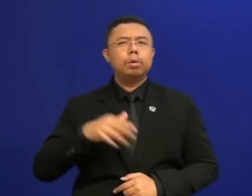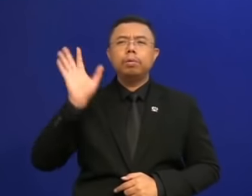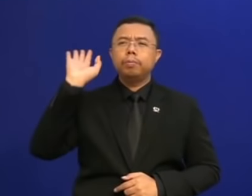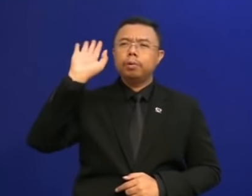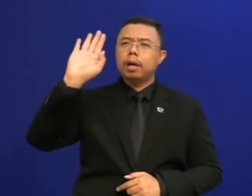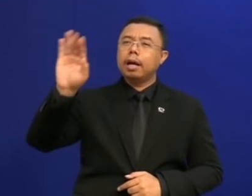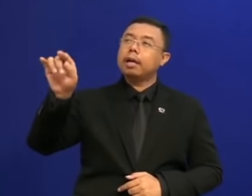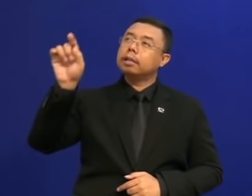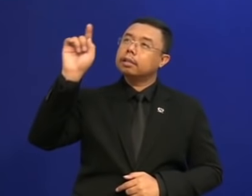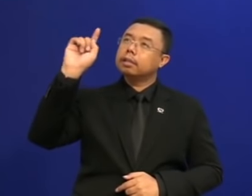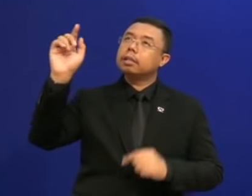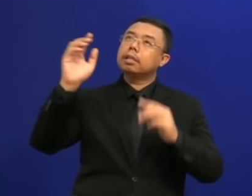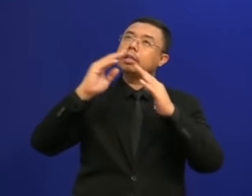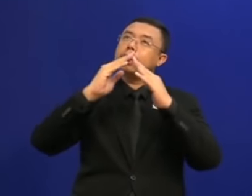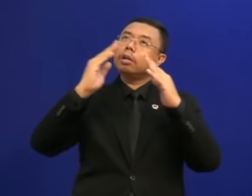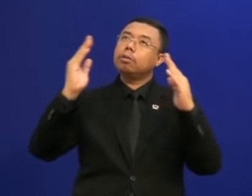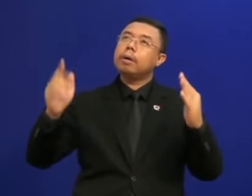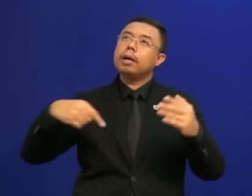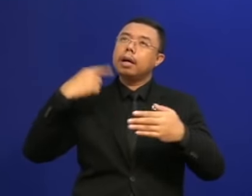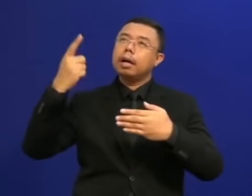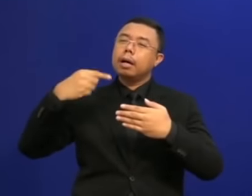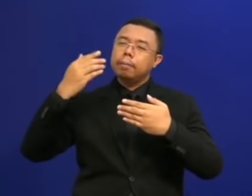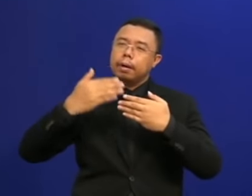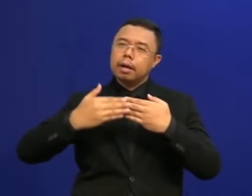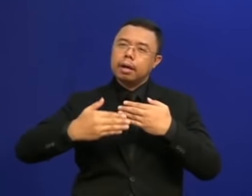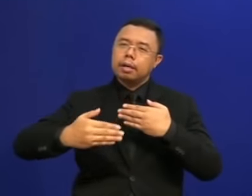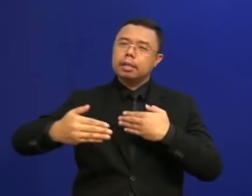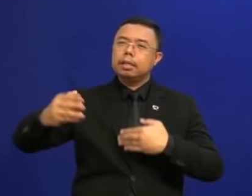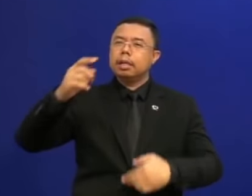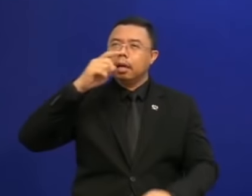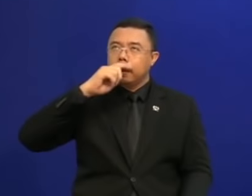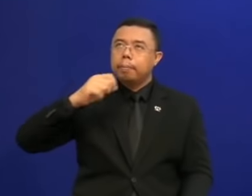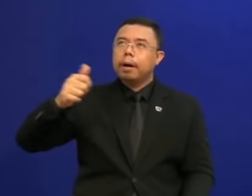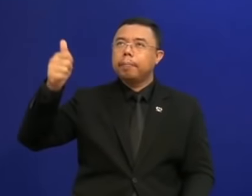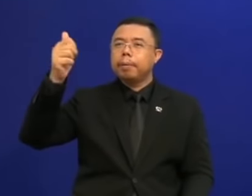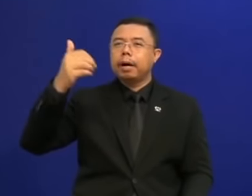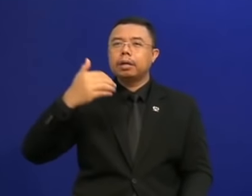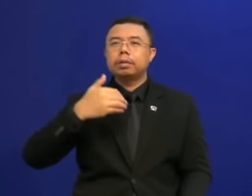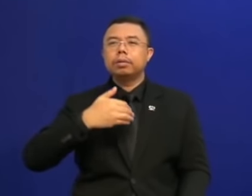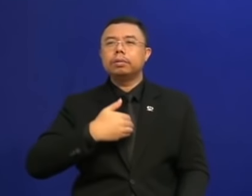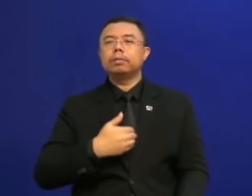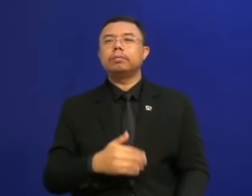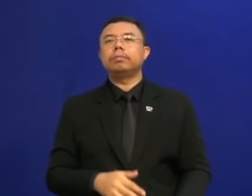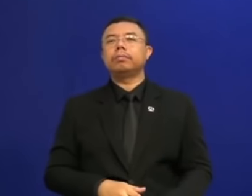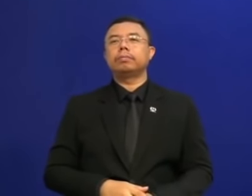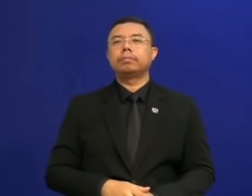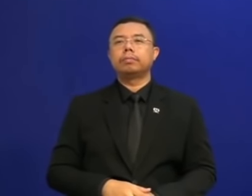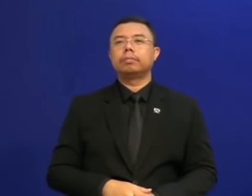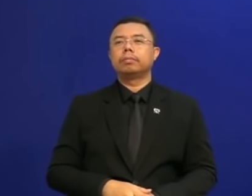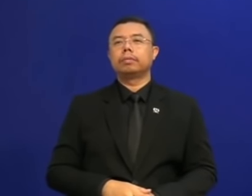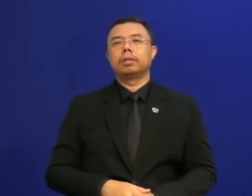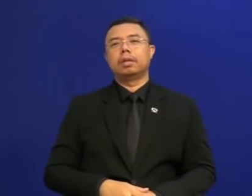ku pulang ke rumah abadi Bapakku.